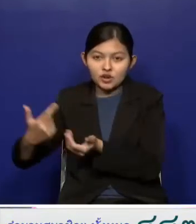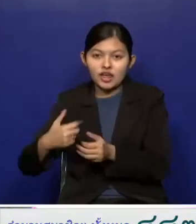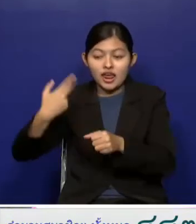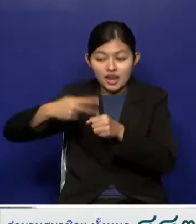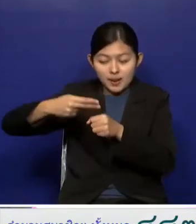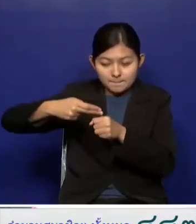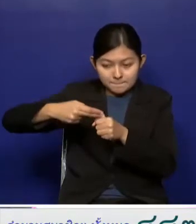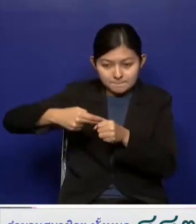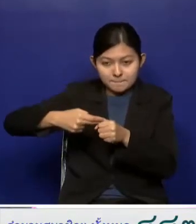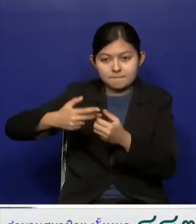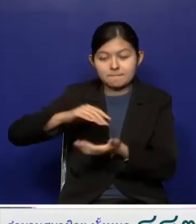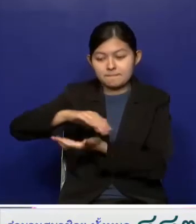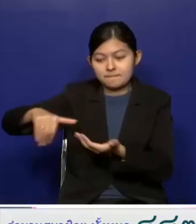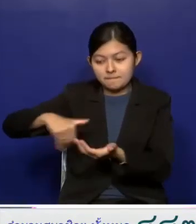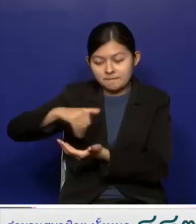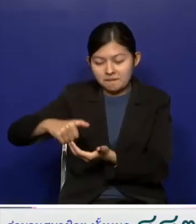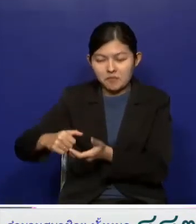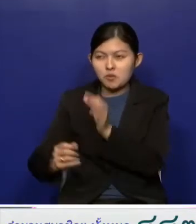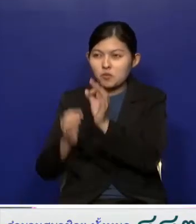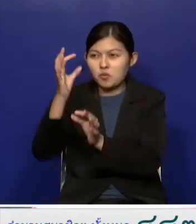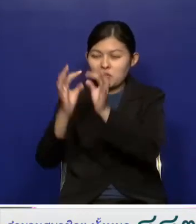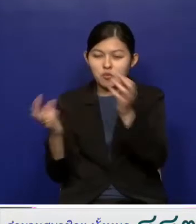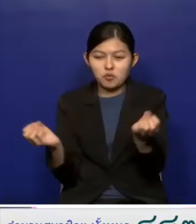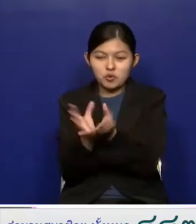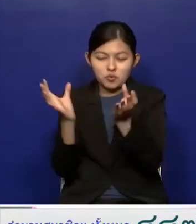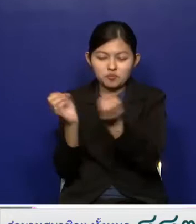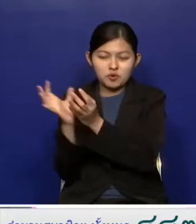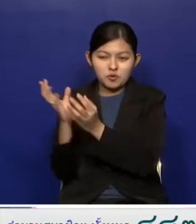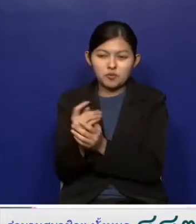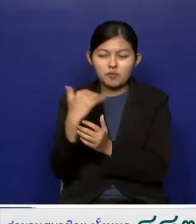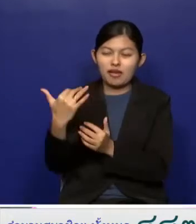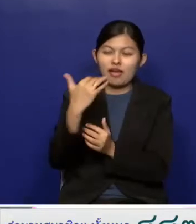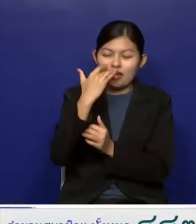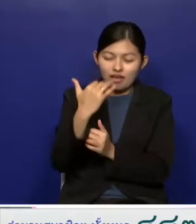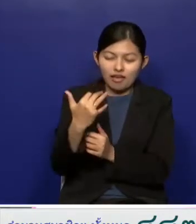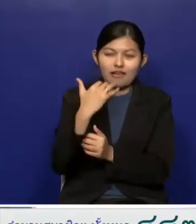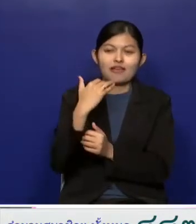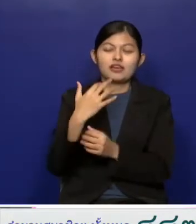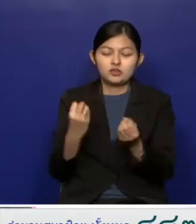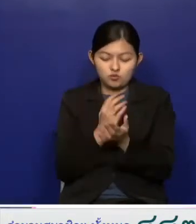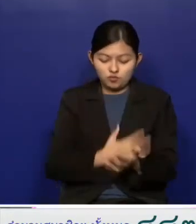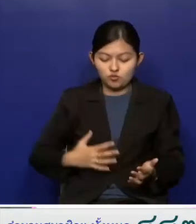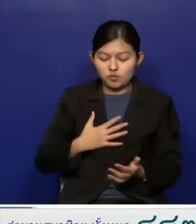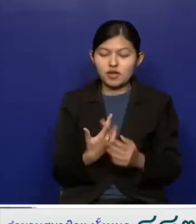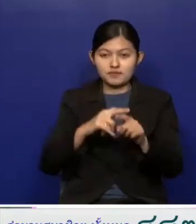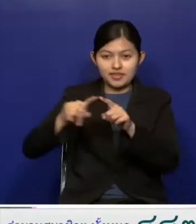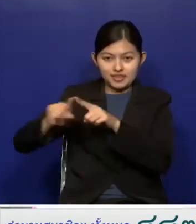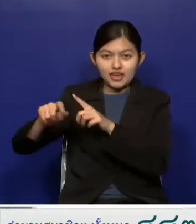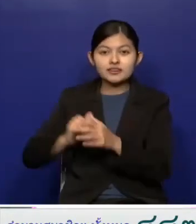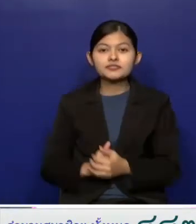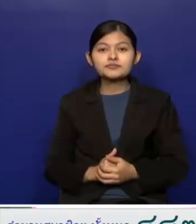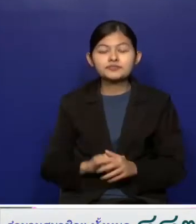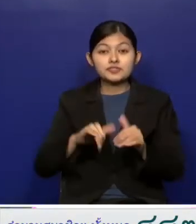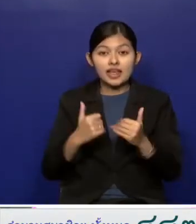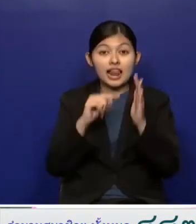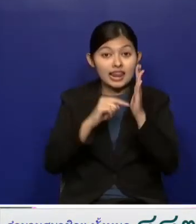โตรเลียมซึ่งจะเป็นมลพิษมลภาวะต่อโลกพลาสติกชีวภาพจากกรดแลคติกขณะนี้ก็ได้เริ่ม